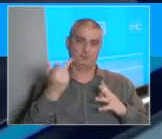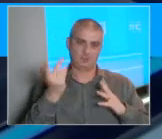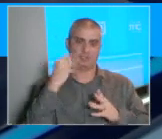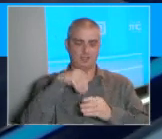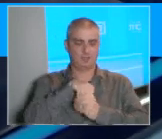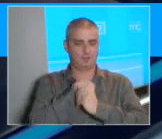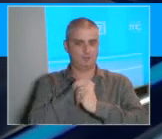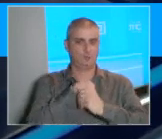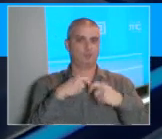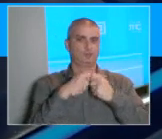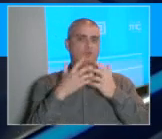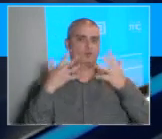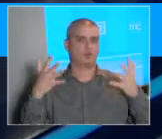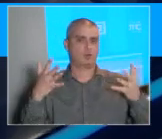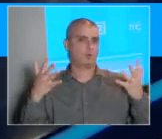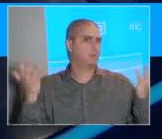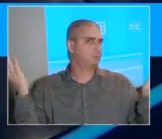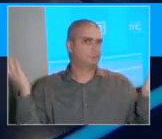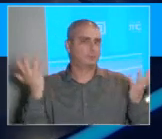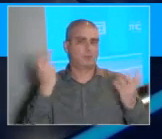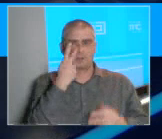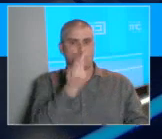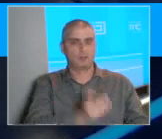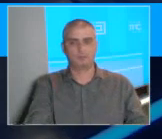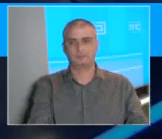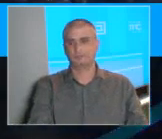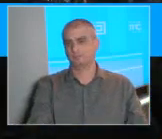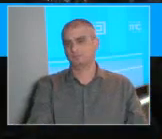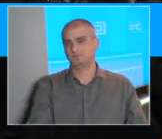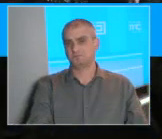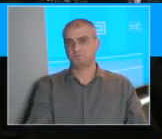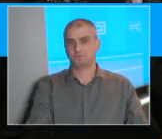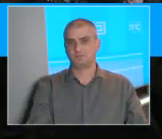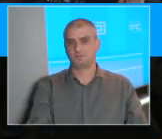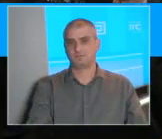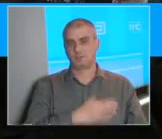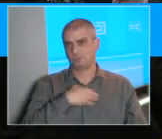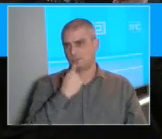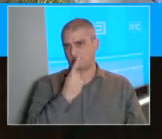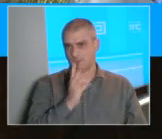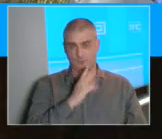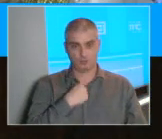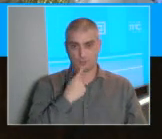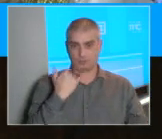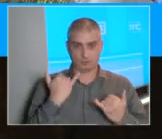הייתה חלק משותפות גדולה, איך את רואה אותה? אני לא מבינה, אני רוצה להגיד לך, מה שאני